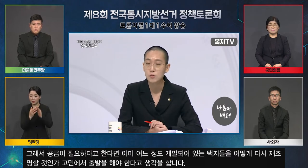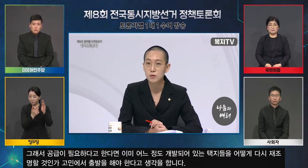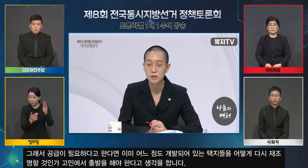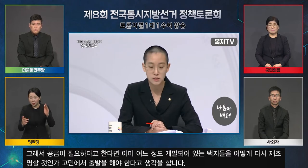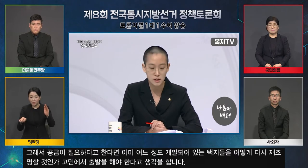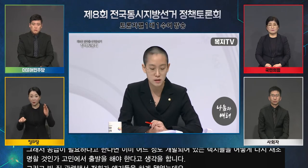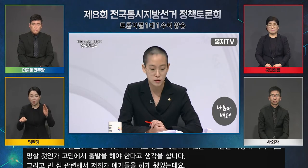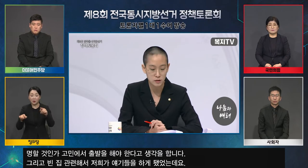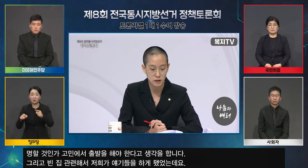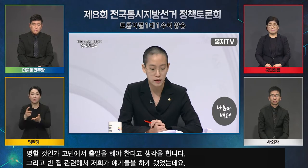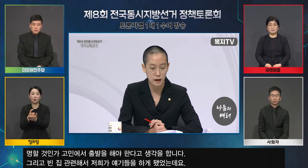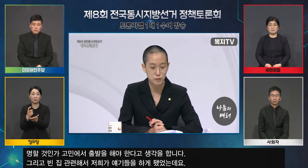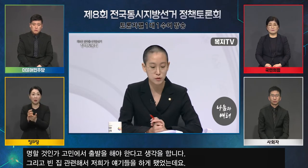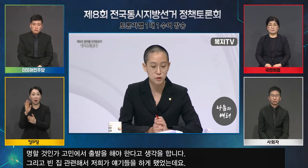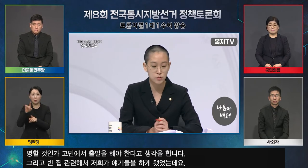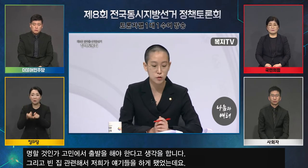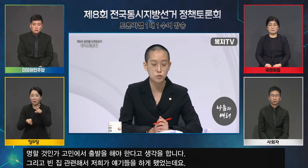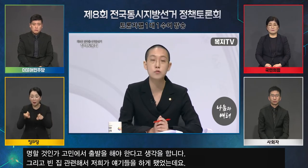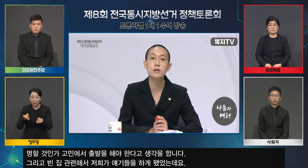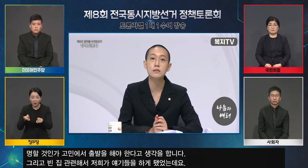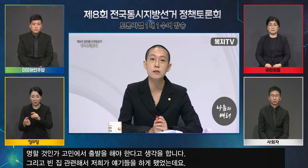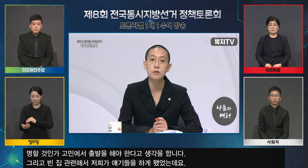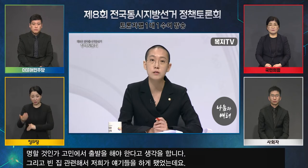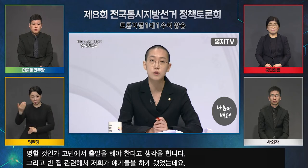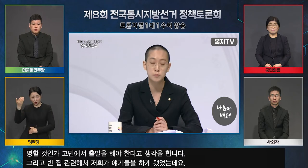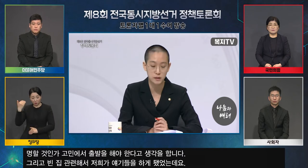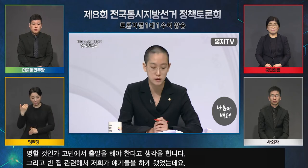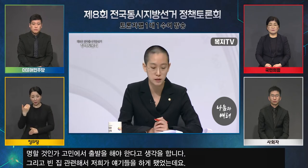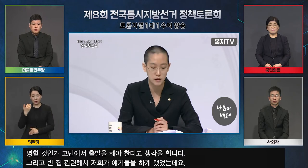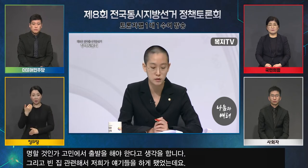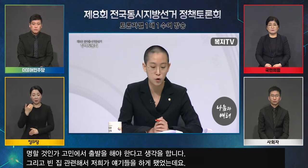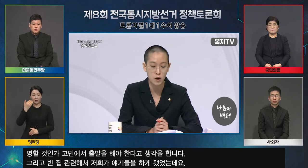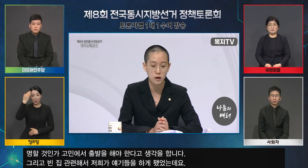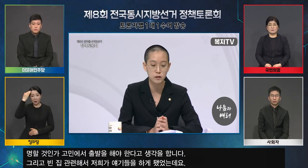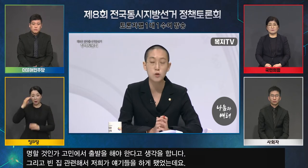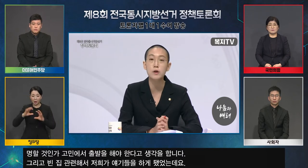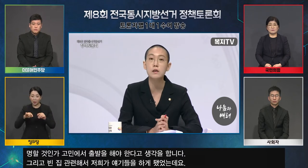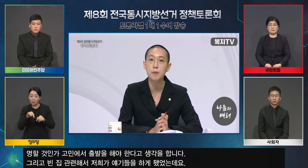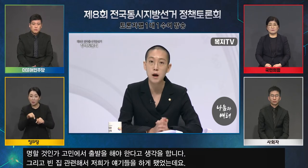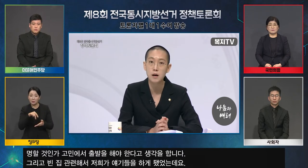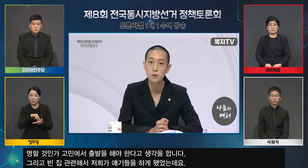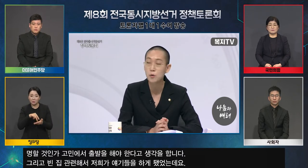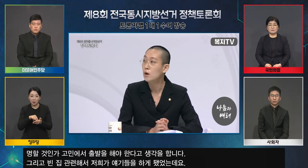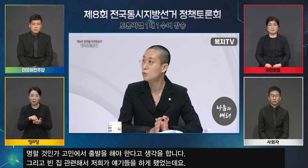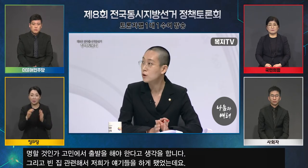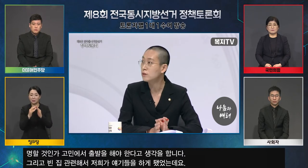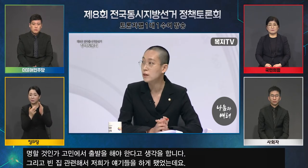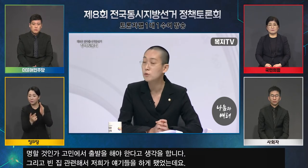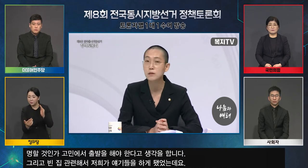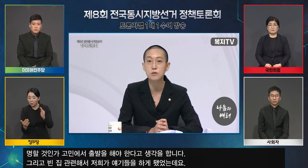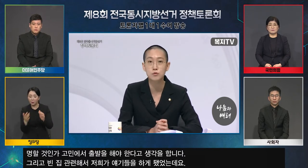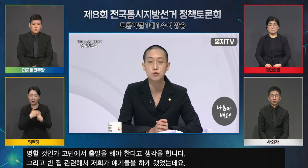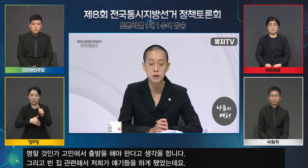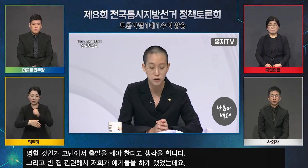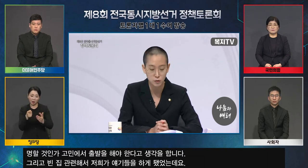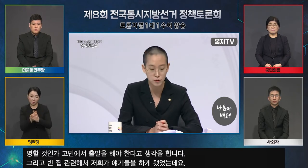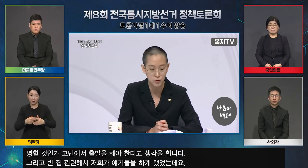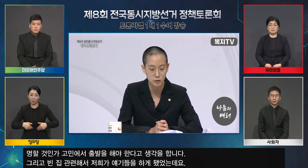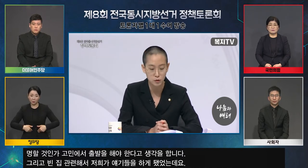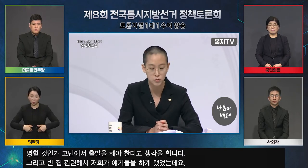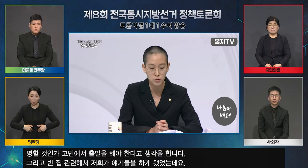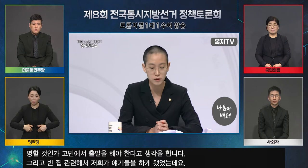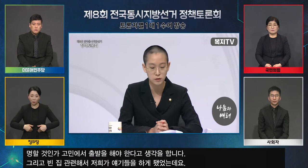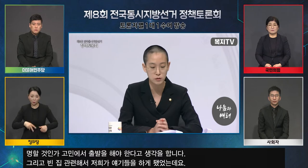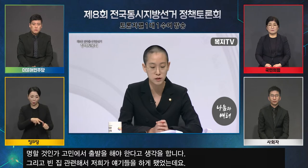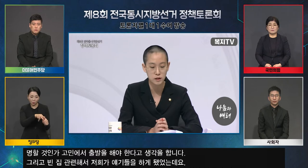정책을 어떻게 시행할 것인가에 앞서서 전 국가 차원에서의 빈집에 대한 정확한 현황을 파악하고 또 이걸 데이터베이스로 구축하는